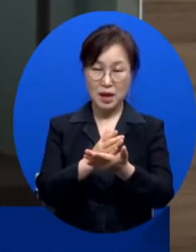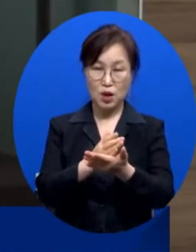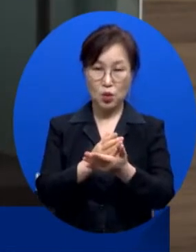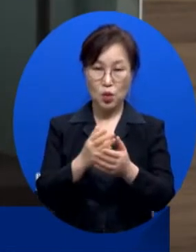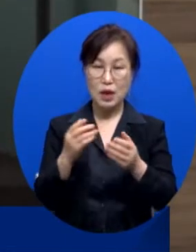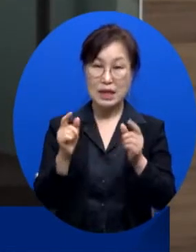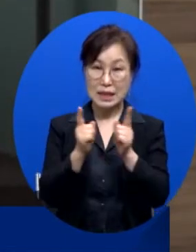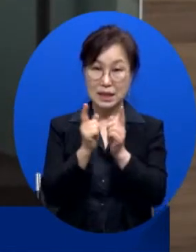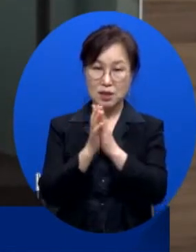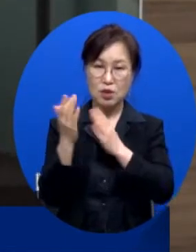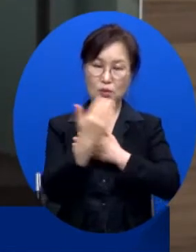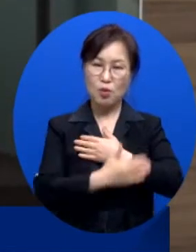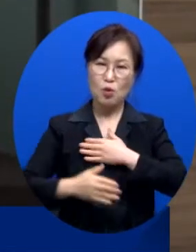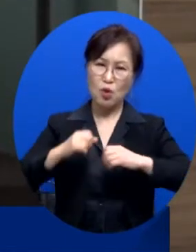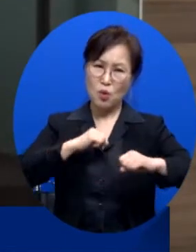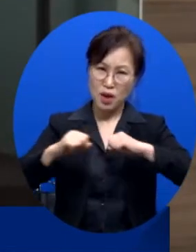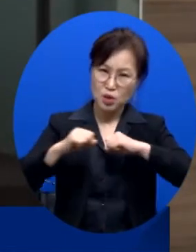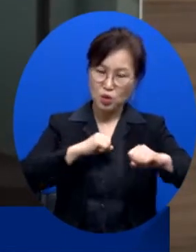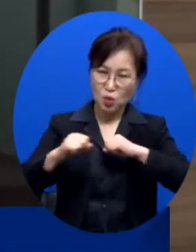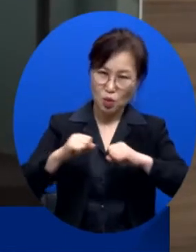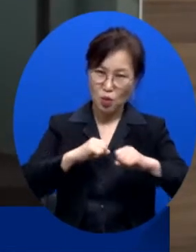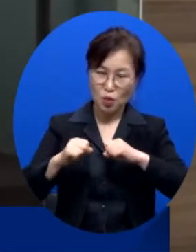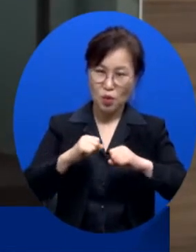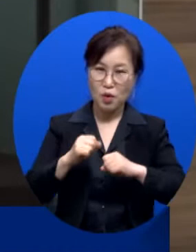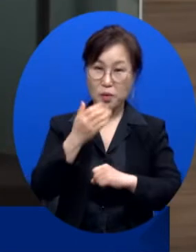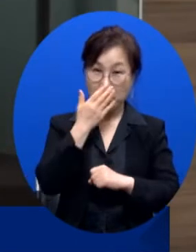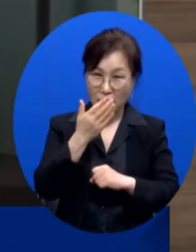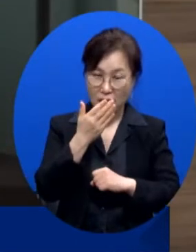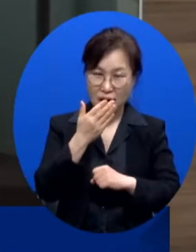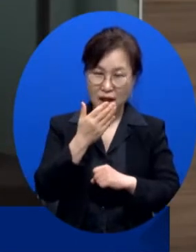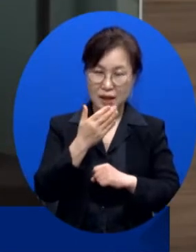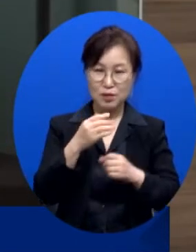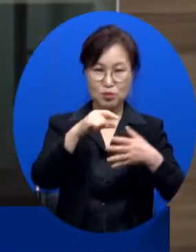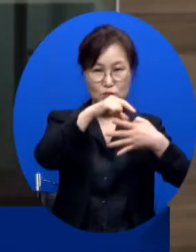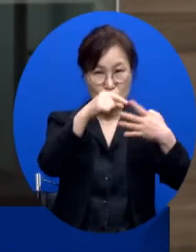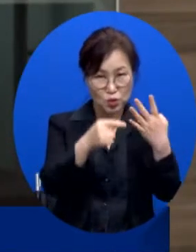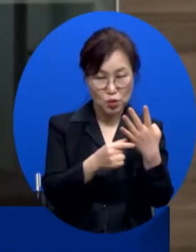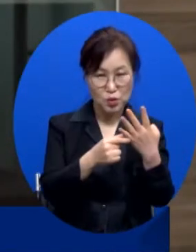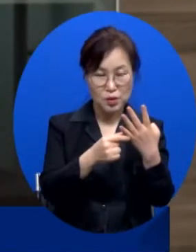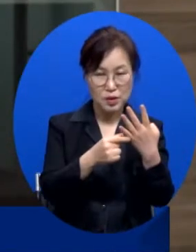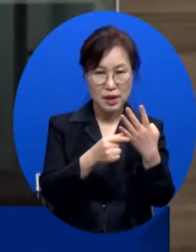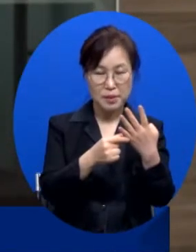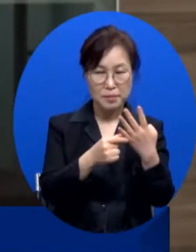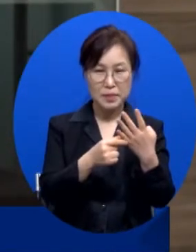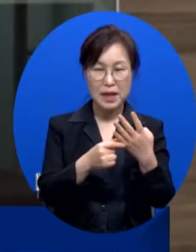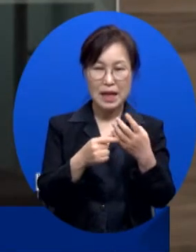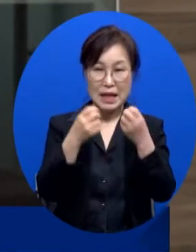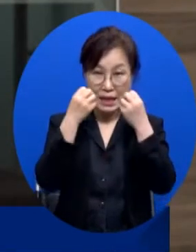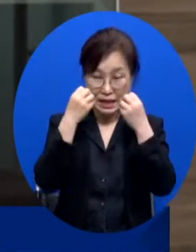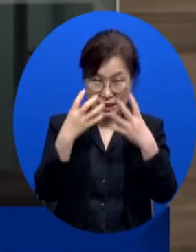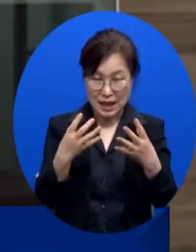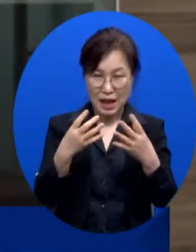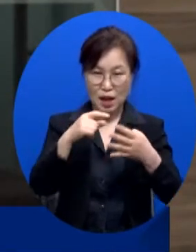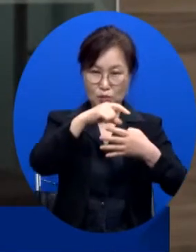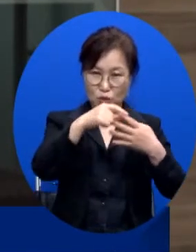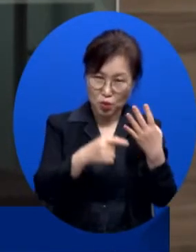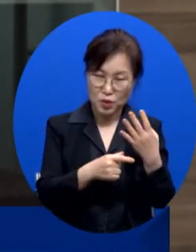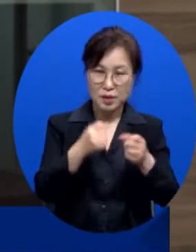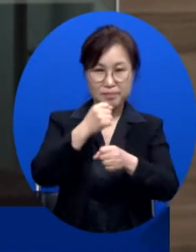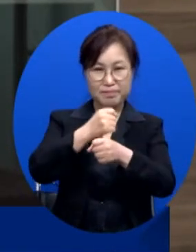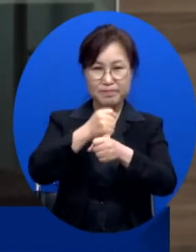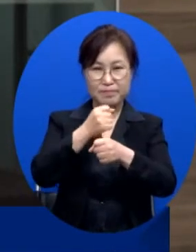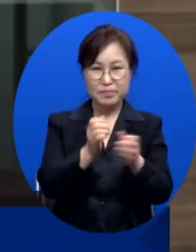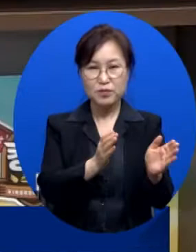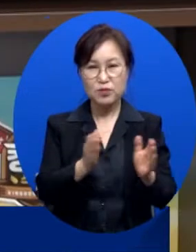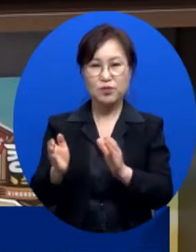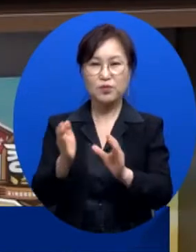진짜 몸으로 부딪히고 함께 이제 올릴 수 있는 그와 같은 이제 프로그램으로 저희들이 한국교회 새로운 모델로 저희들이 한번 제시해 보려고